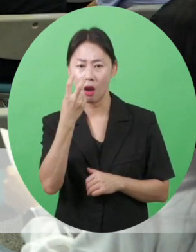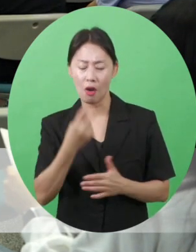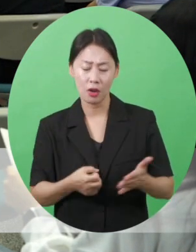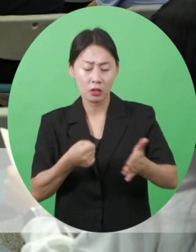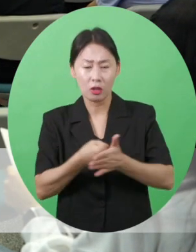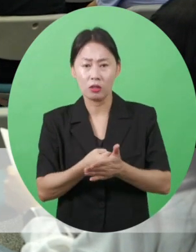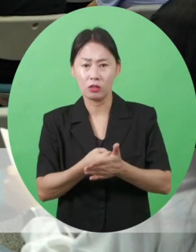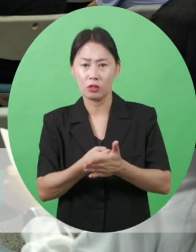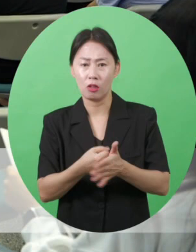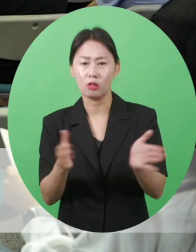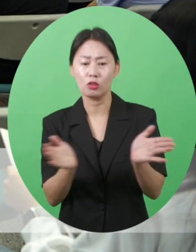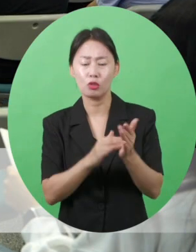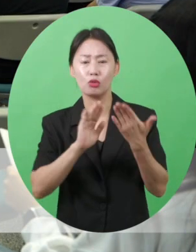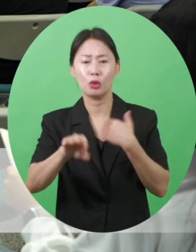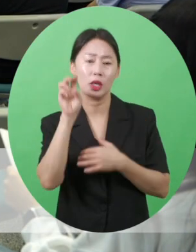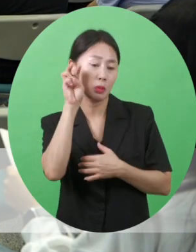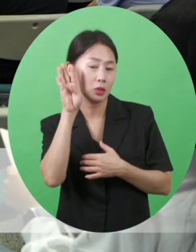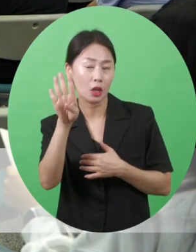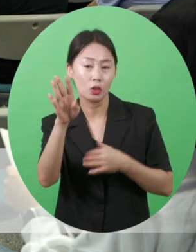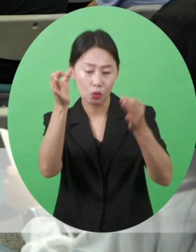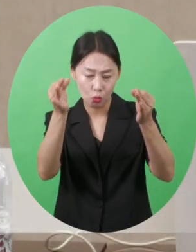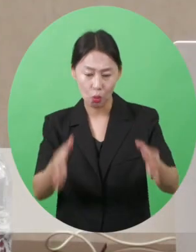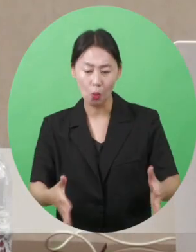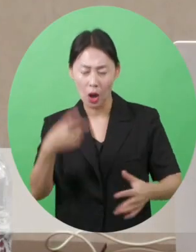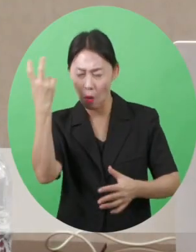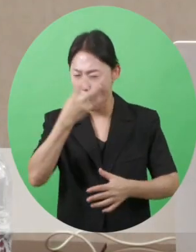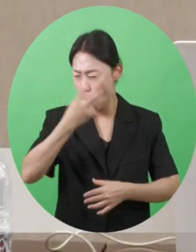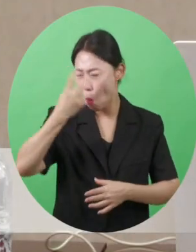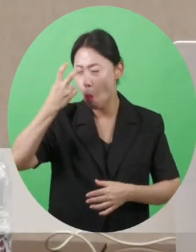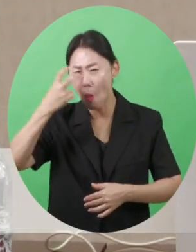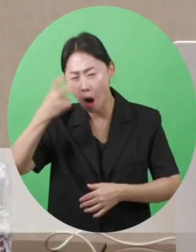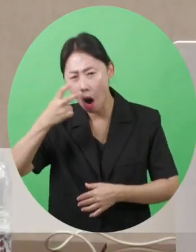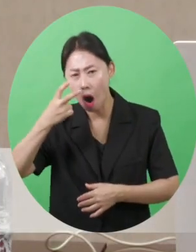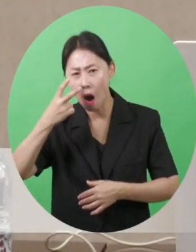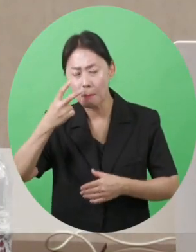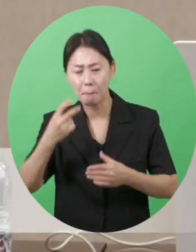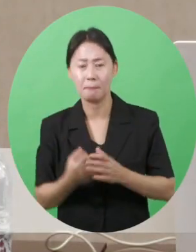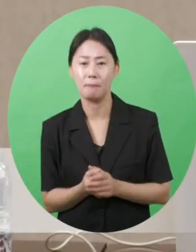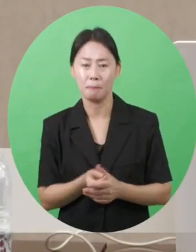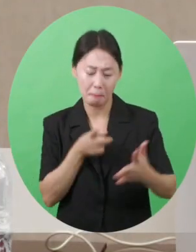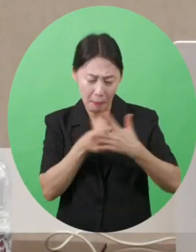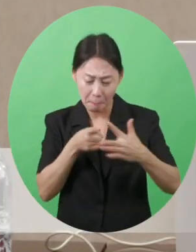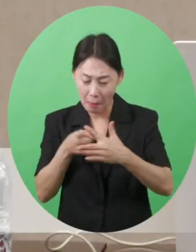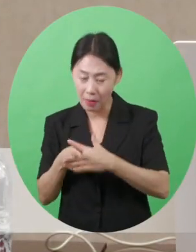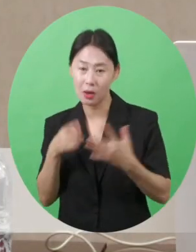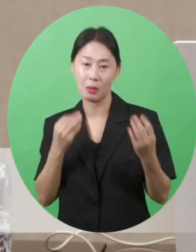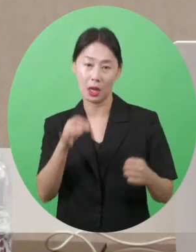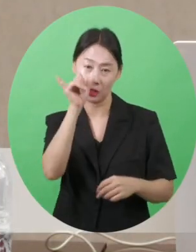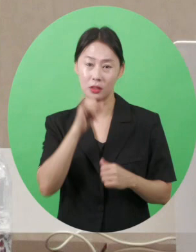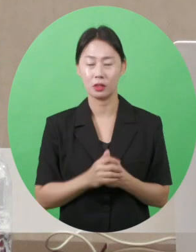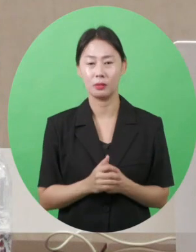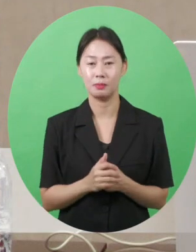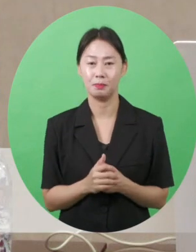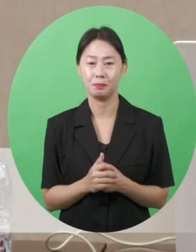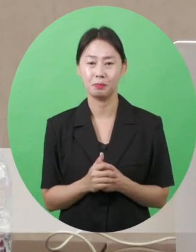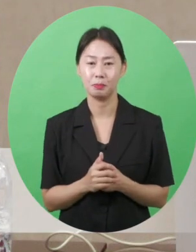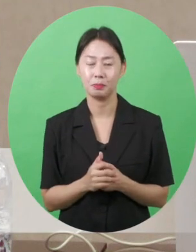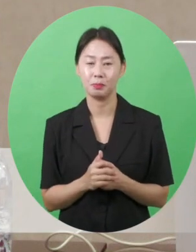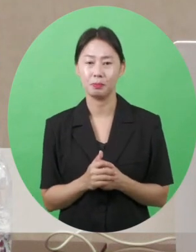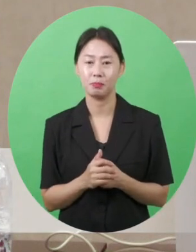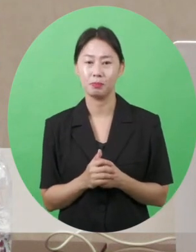결정해줘서 저희가 3박 4일 동안 들어가서 조사해서 밝혀낸 일들이 참 많았긴 했는데, 일일이